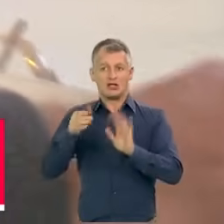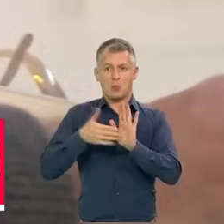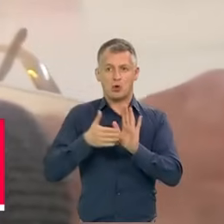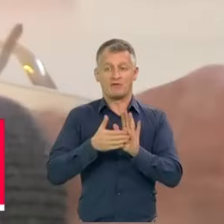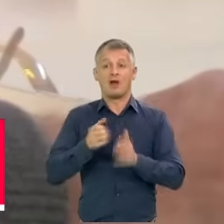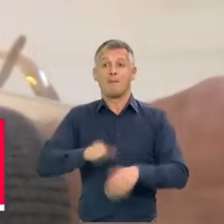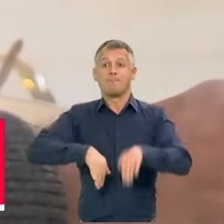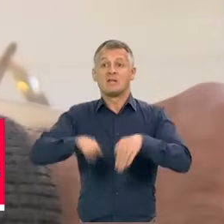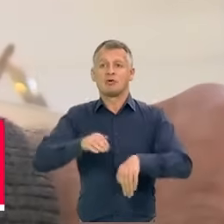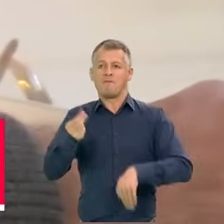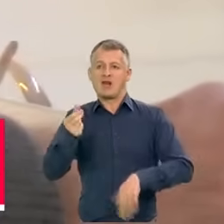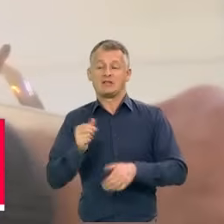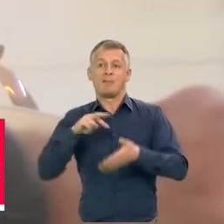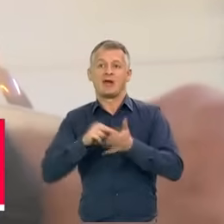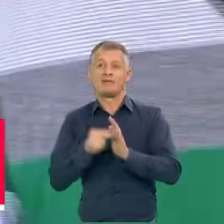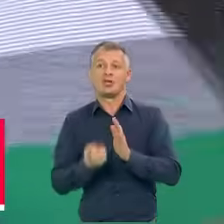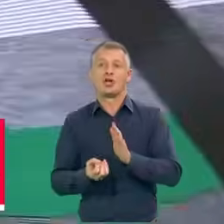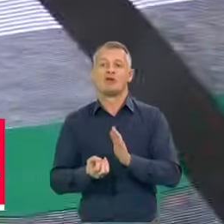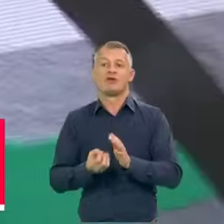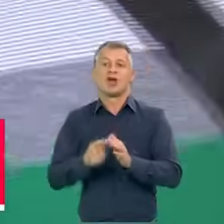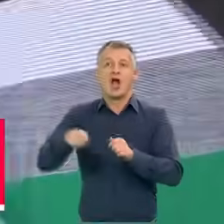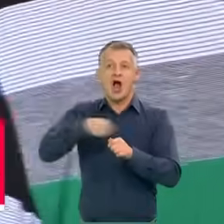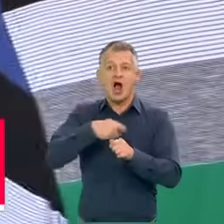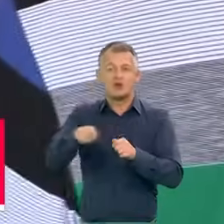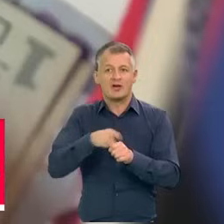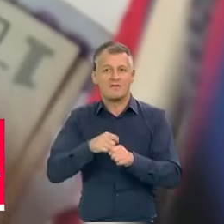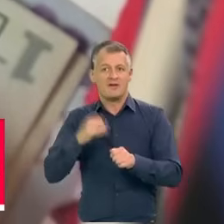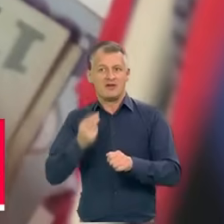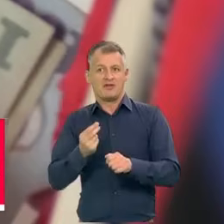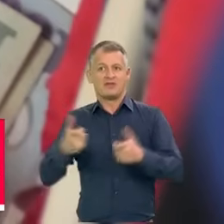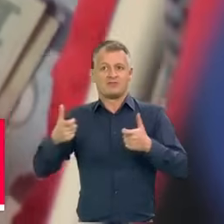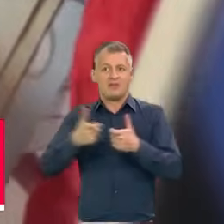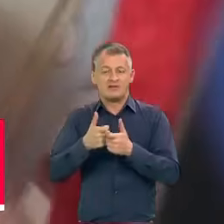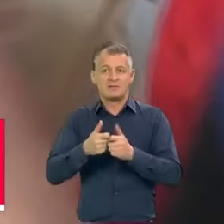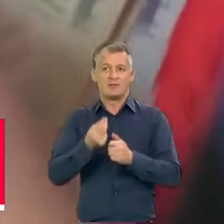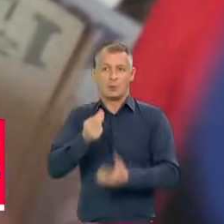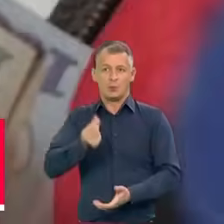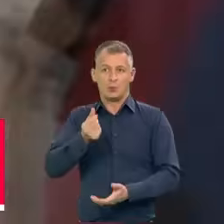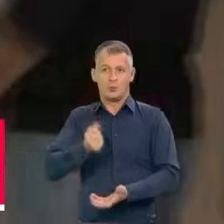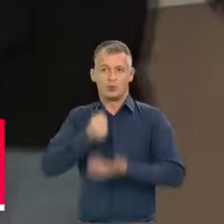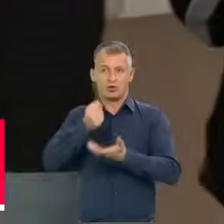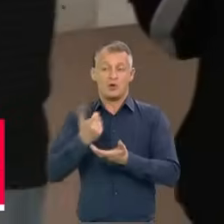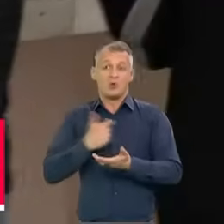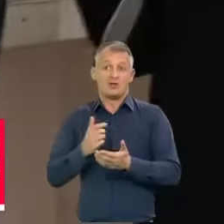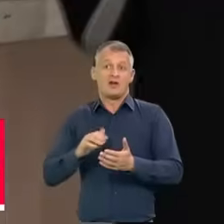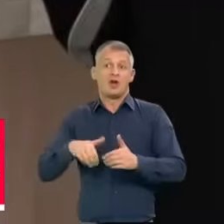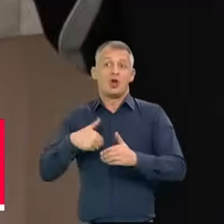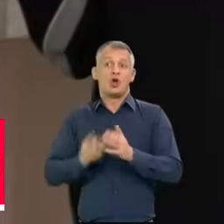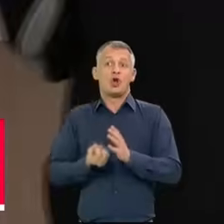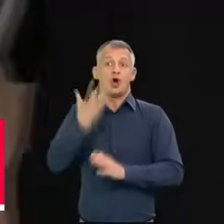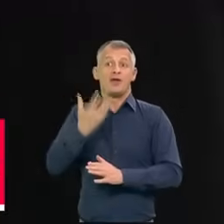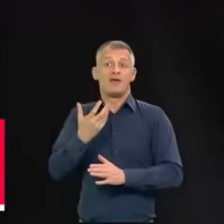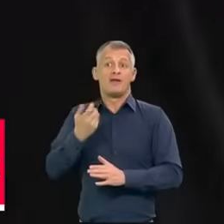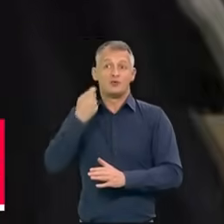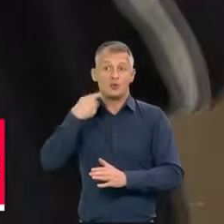la Ministerul Finanțelor se pregătește o ajustare fiscal bugetară care ar putea aduce noi taxe și impozite sau o